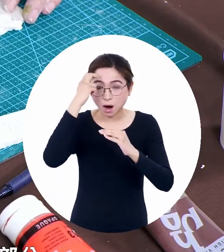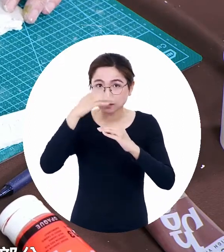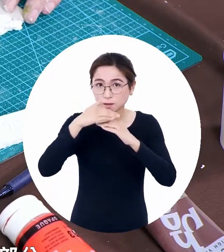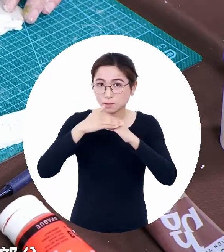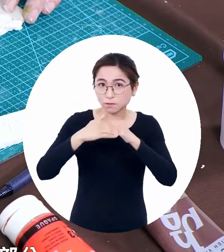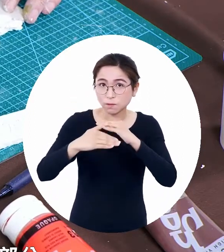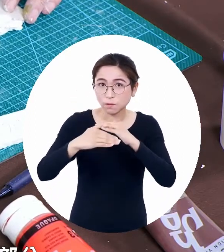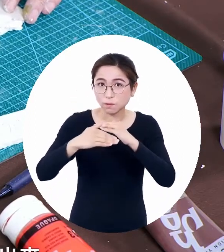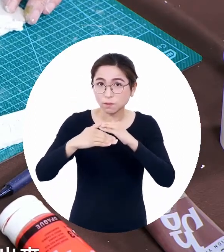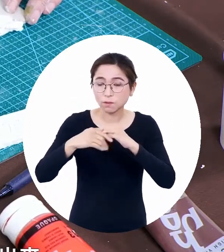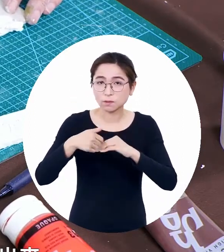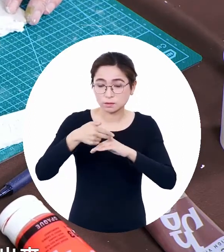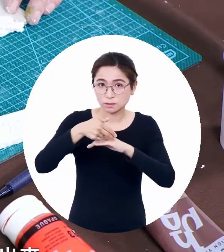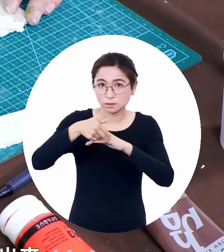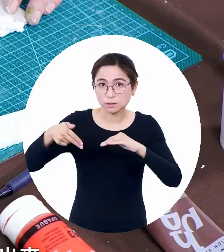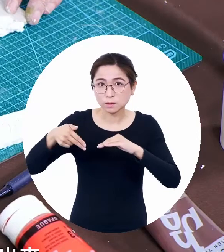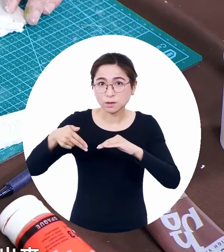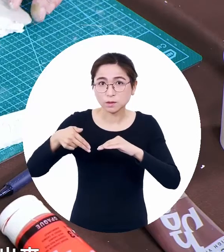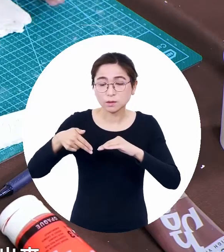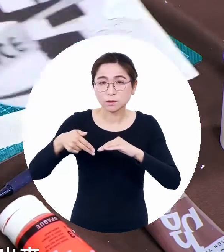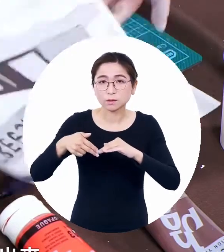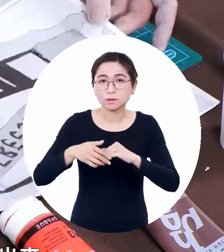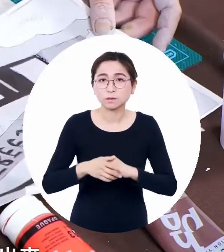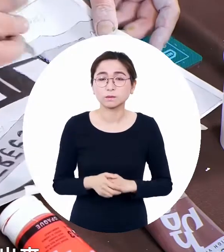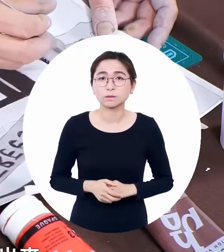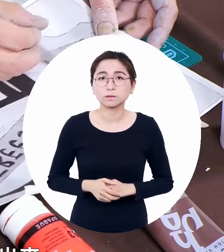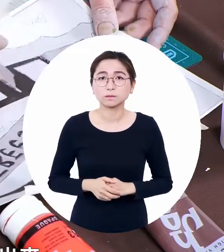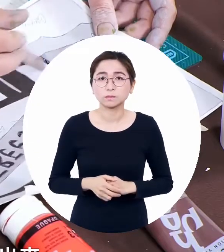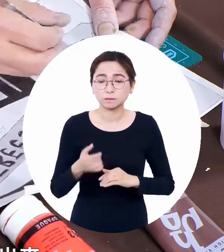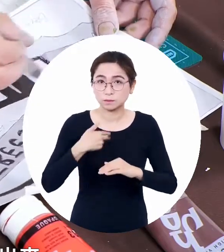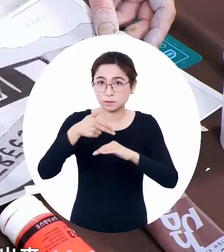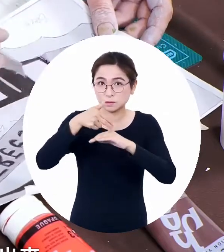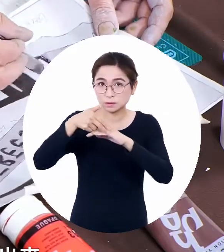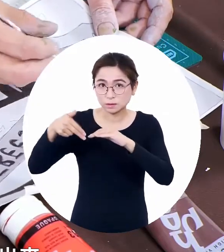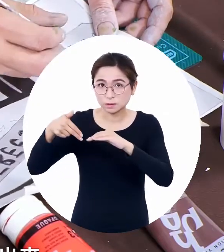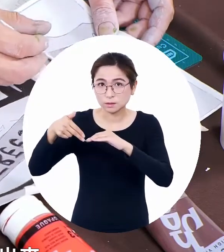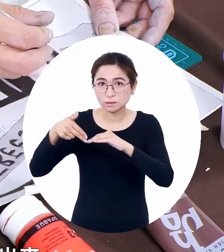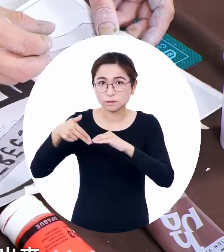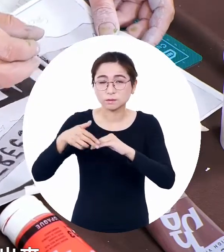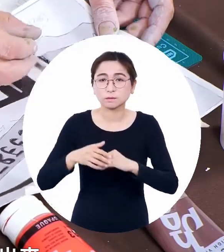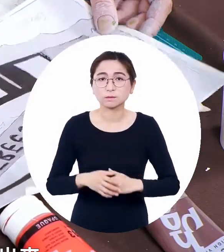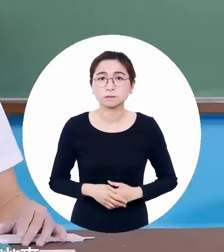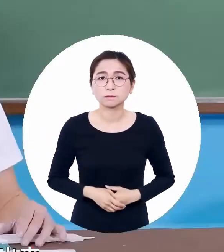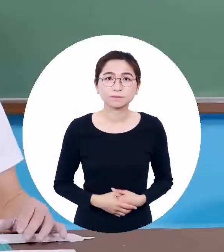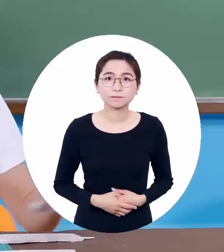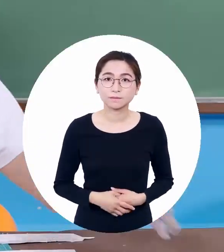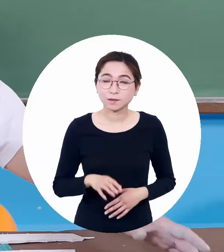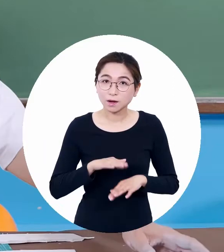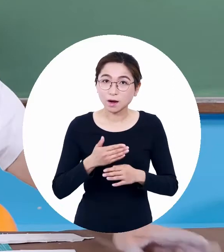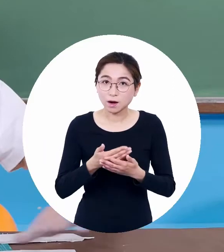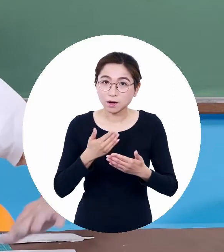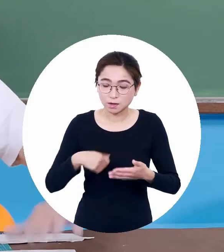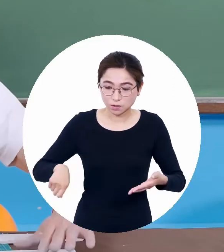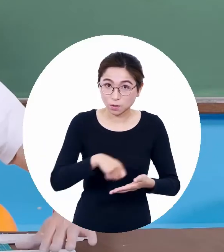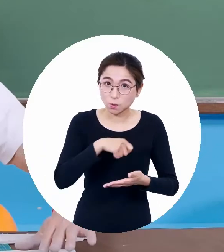黑色嘅位置嘅任蓬啦。譬如好似呢個圖咁，我會切個黑色嘅位置嘅任蓬啦，我切埋出嚟嘅呢個位置。咁我哋頭